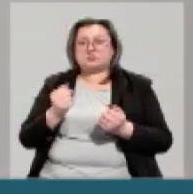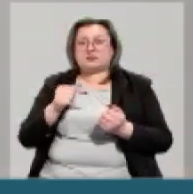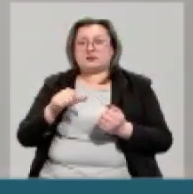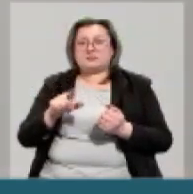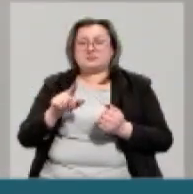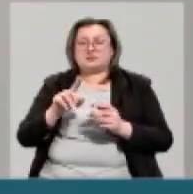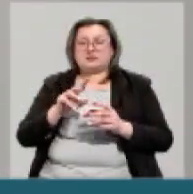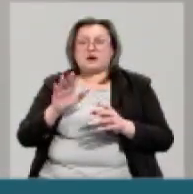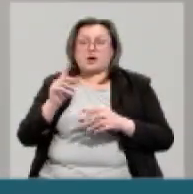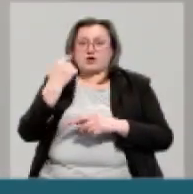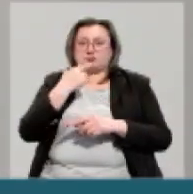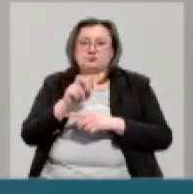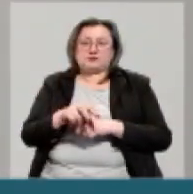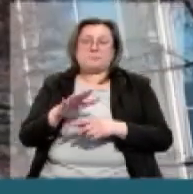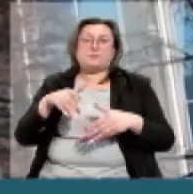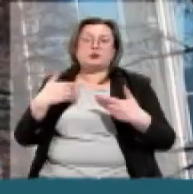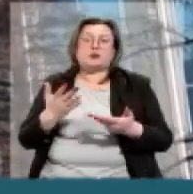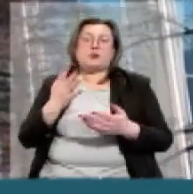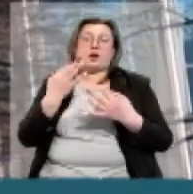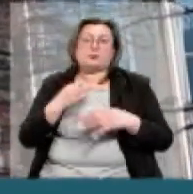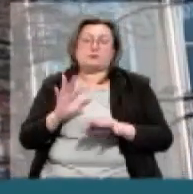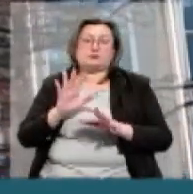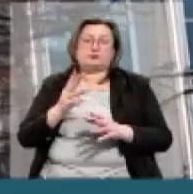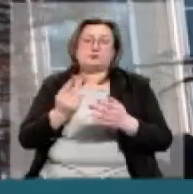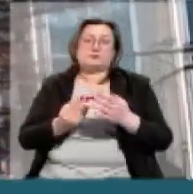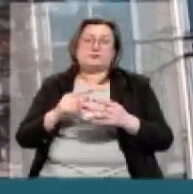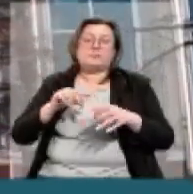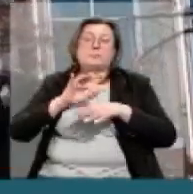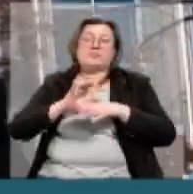ұсыныстар келесі жылы жүзеге асырылады. Айдана Манатқызы, Алексей Тник, Қостанай телеарнасы.